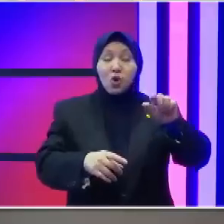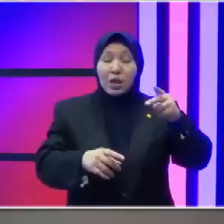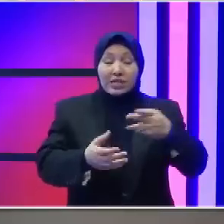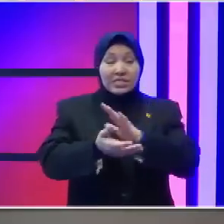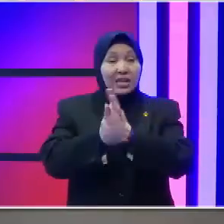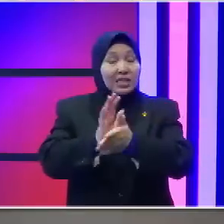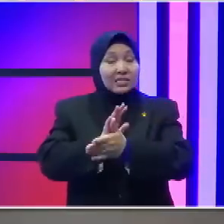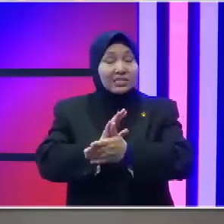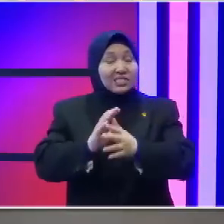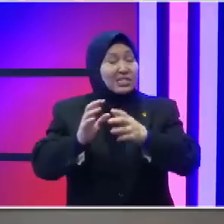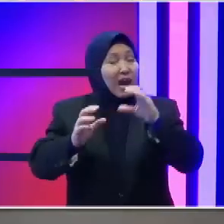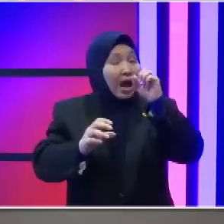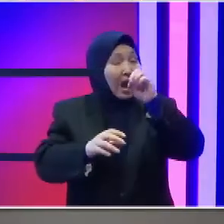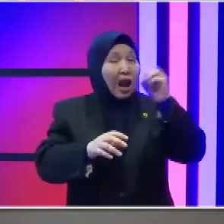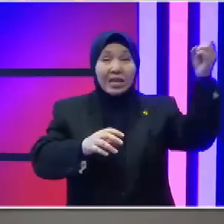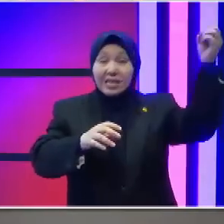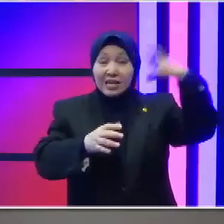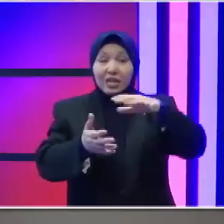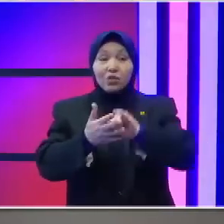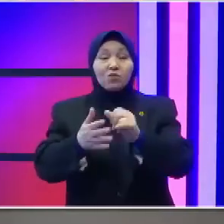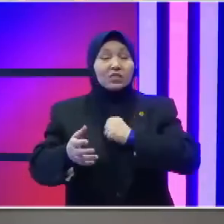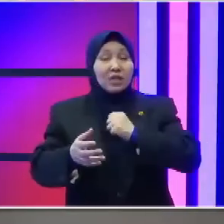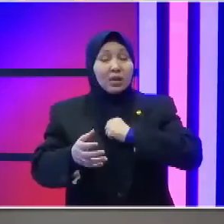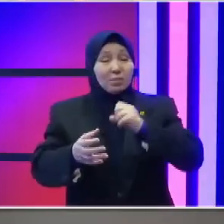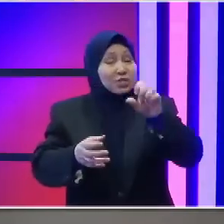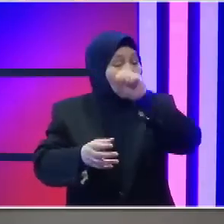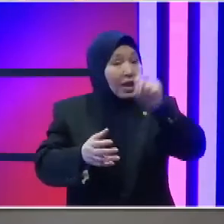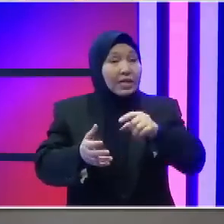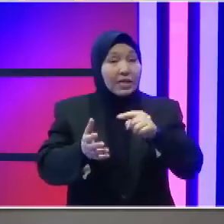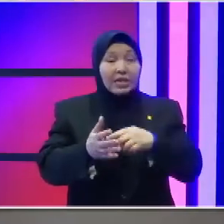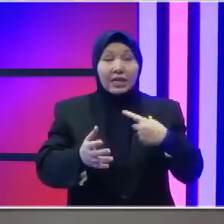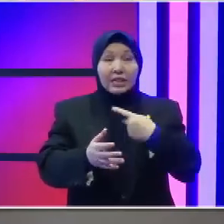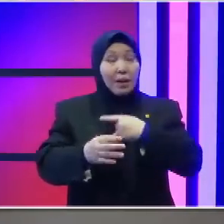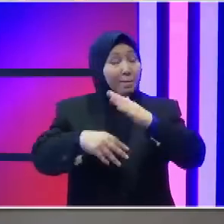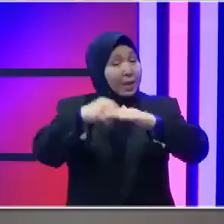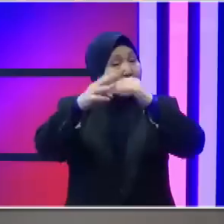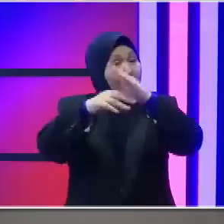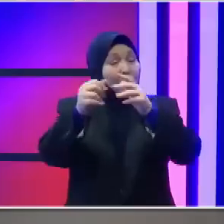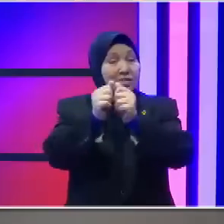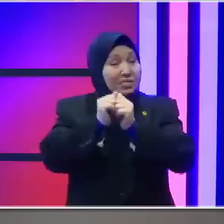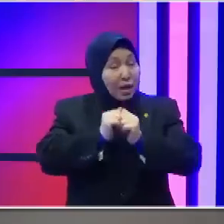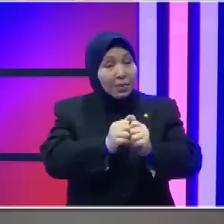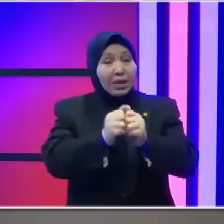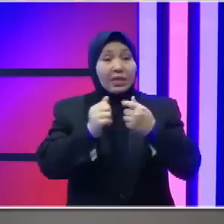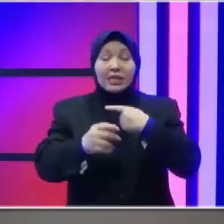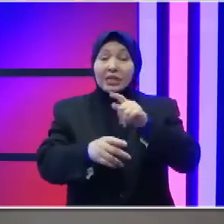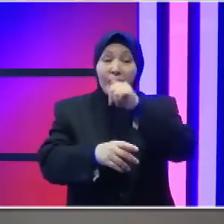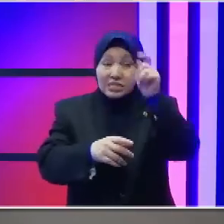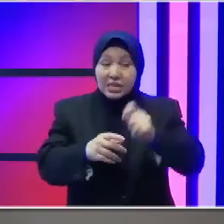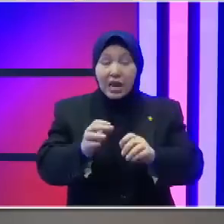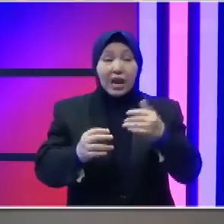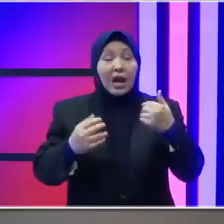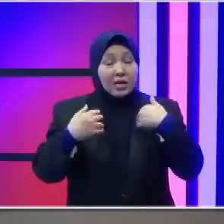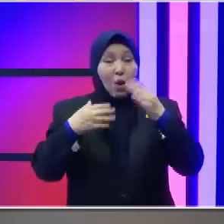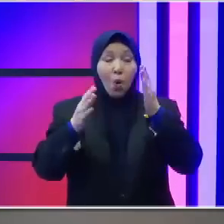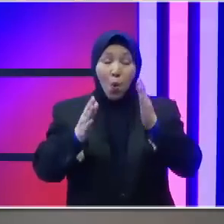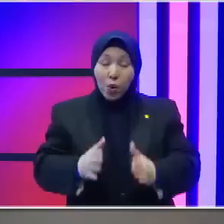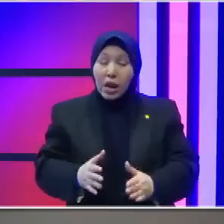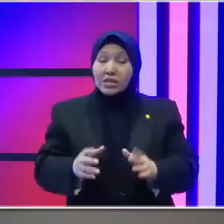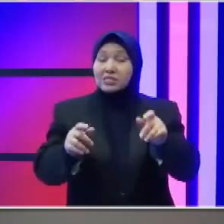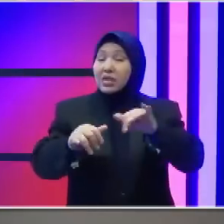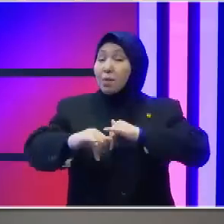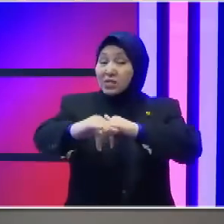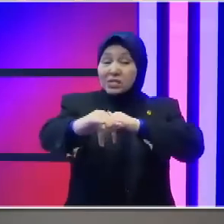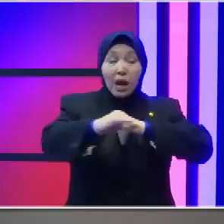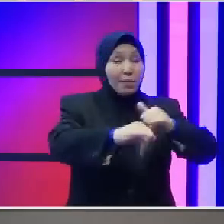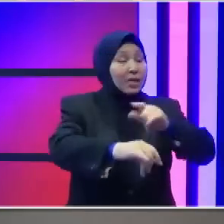cahaya tersendiri, Ustaz, ya. Dan persoalan inilah yang kita ingin bina sama-sama, kita tanyakan, pasal kalau kadang ada juga orang sesama Islam,